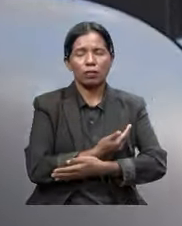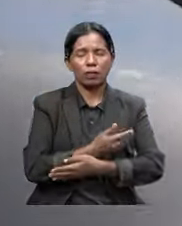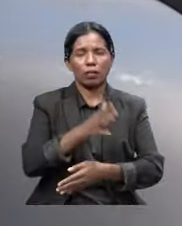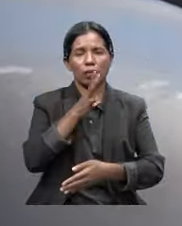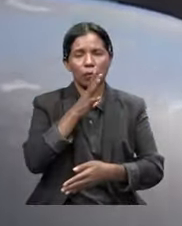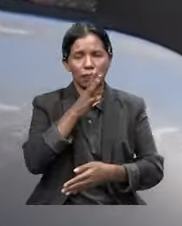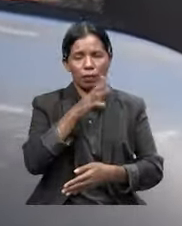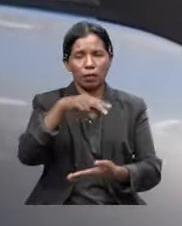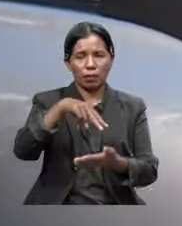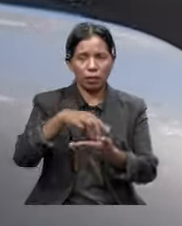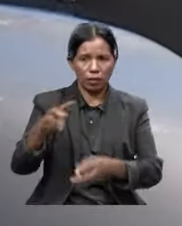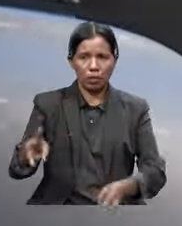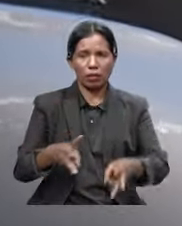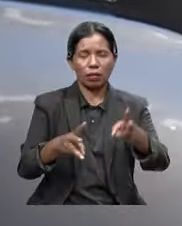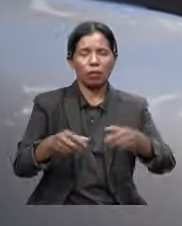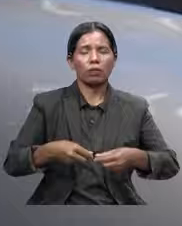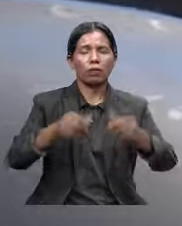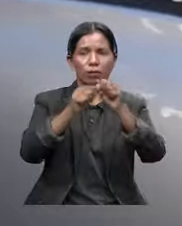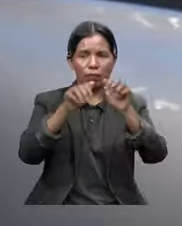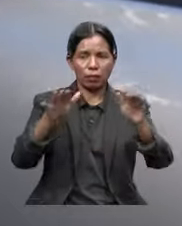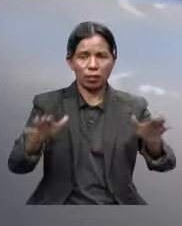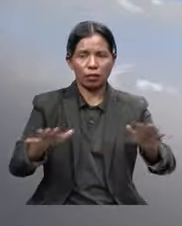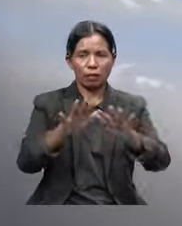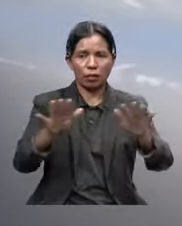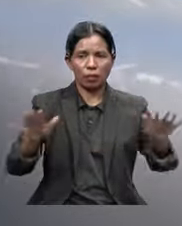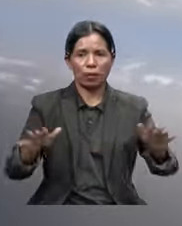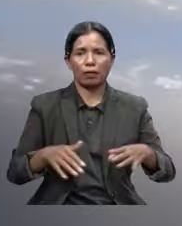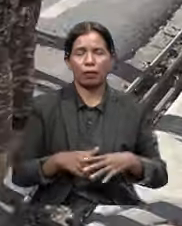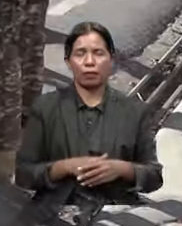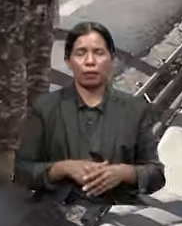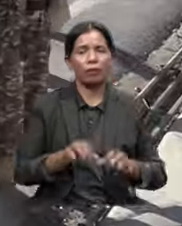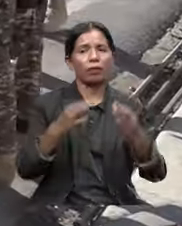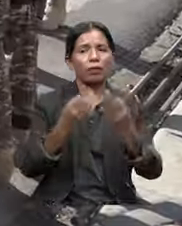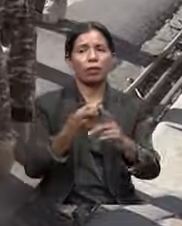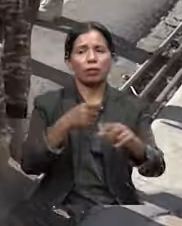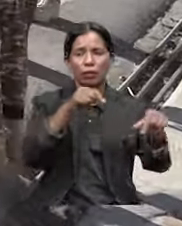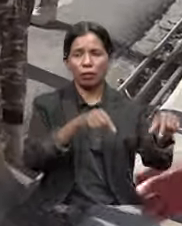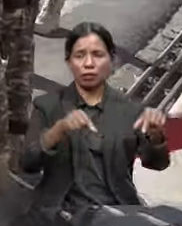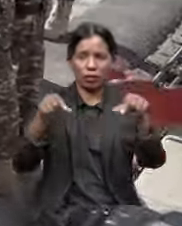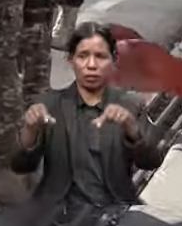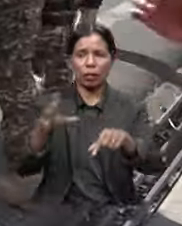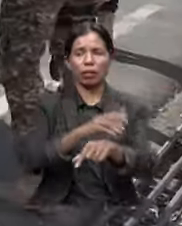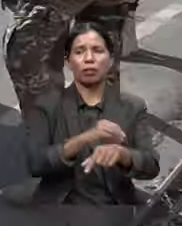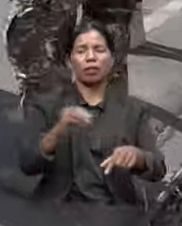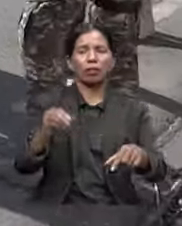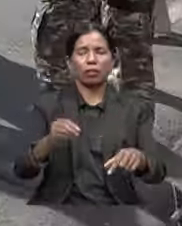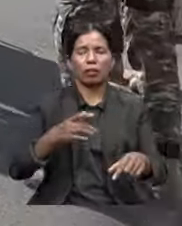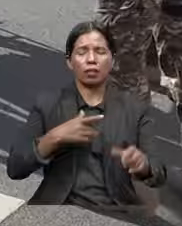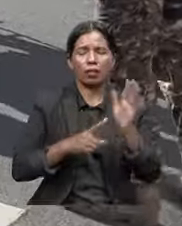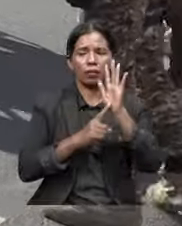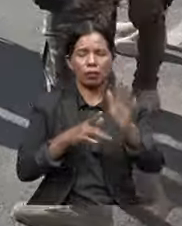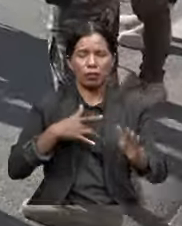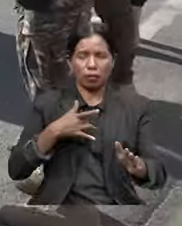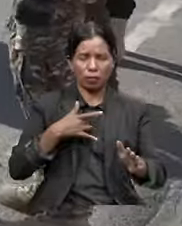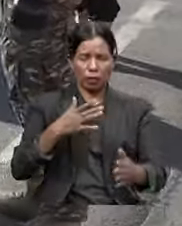inang hamriki estrada ho di fomos bensong balabari krefere. Familia sira usi deficiente Lario no Epifanio expressa si